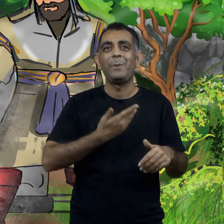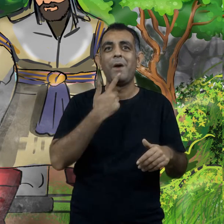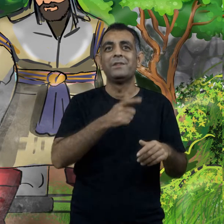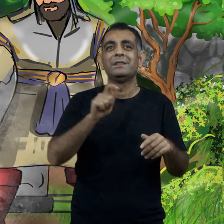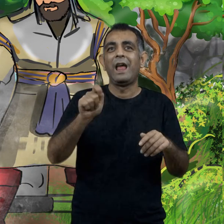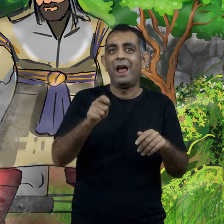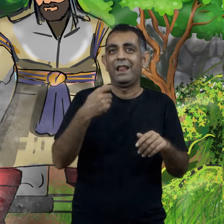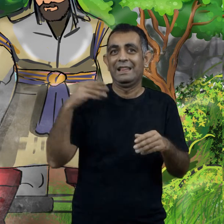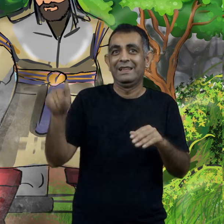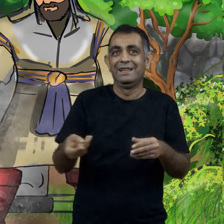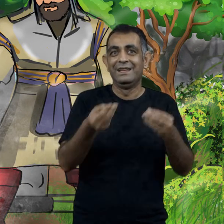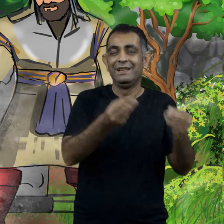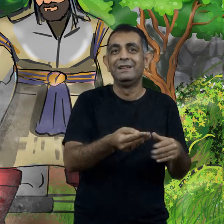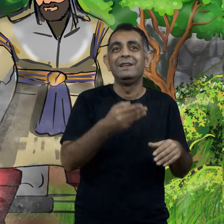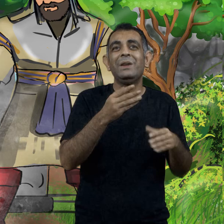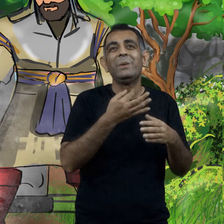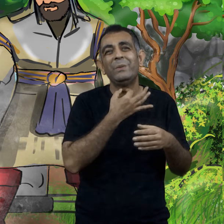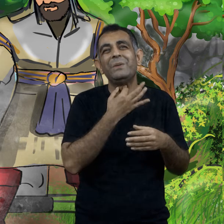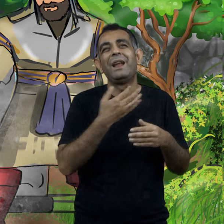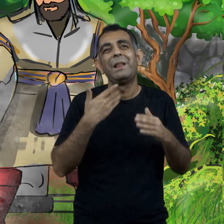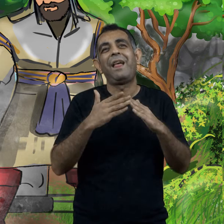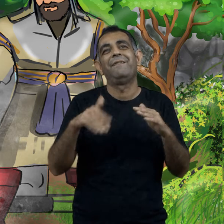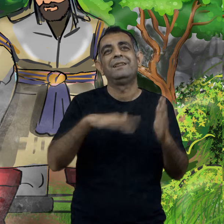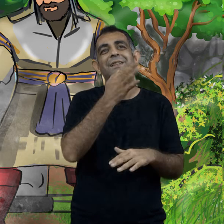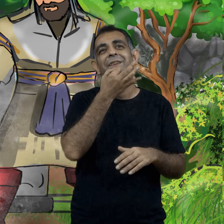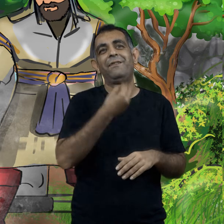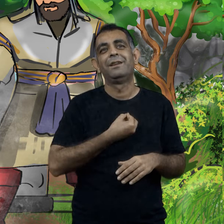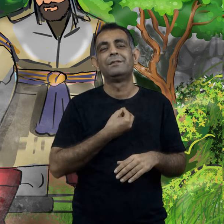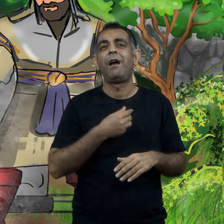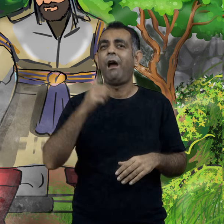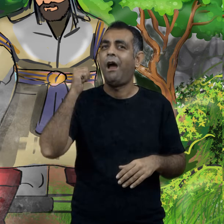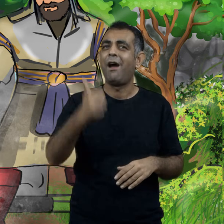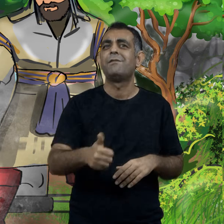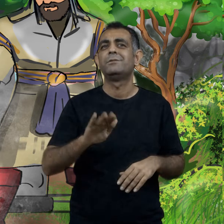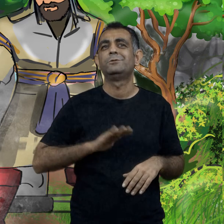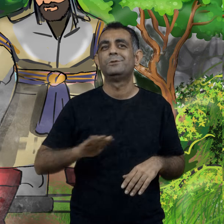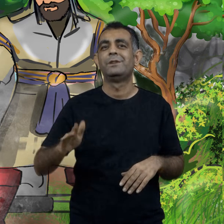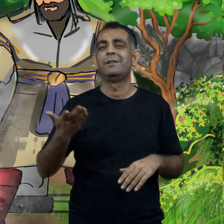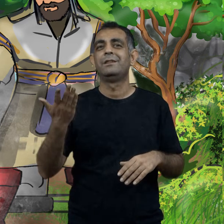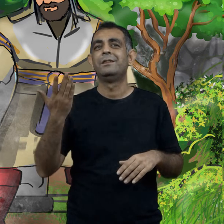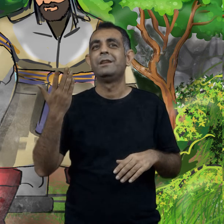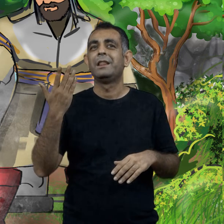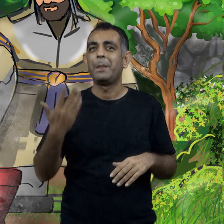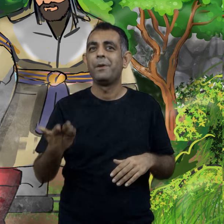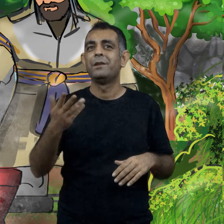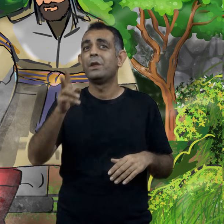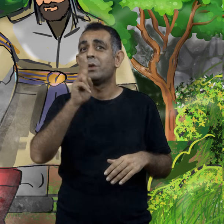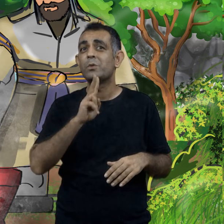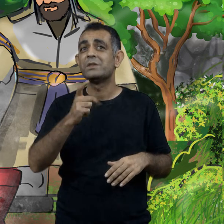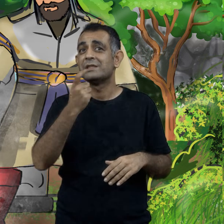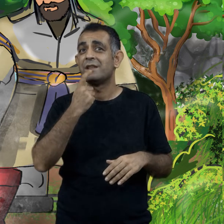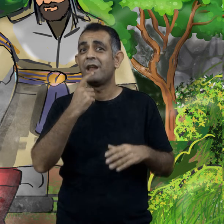Sevgili muhafız, anahtarı getirdik. Lütfen artık bizi evimize gönder. Aferin çocuklar.